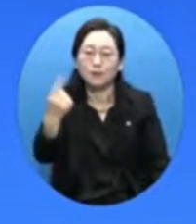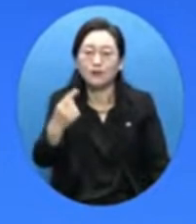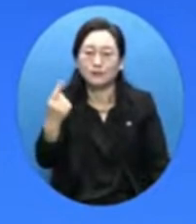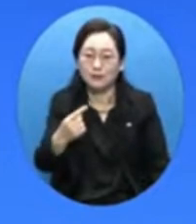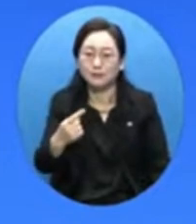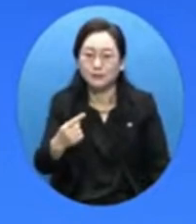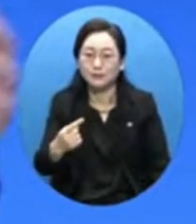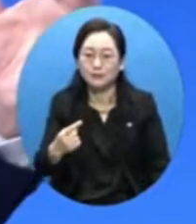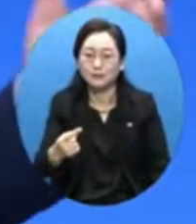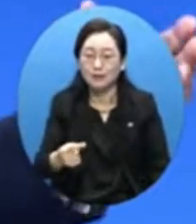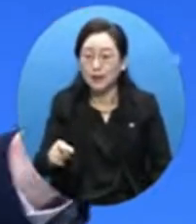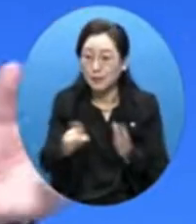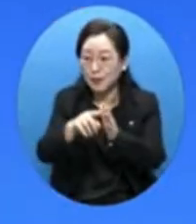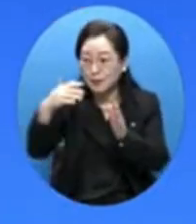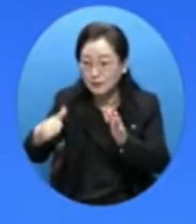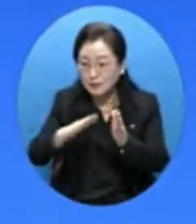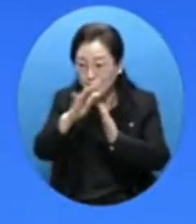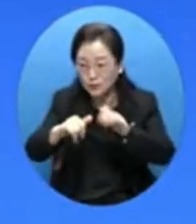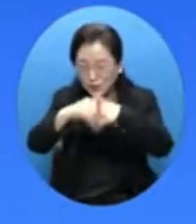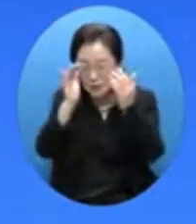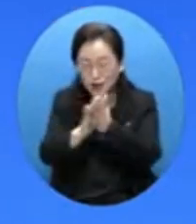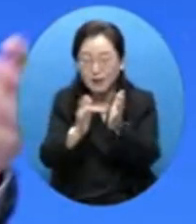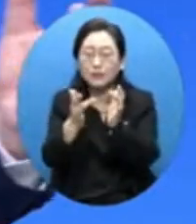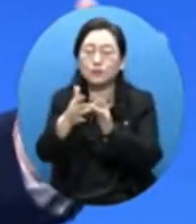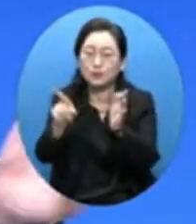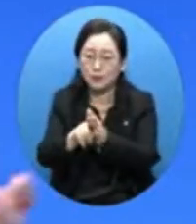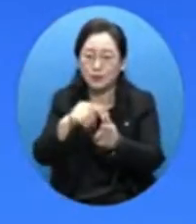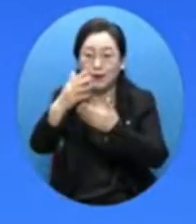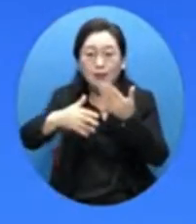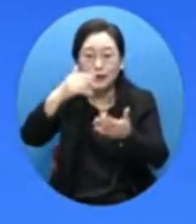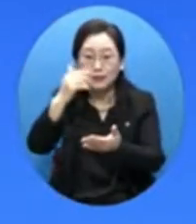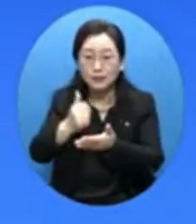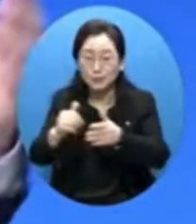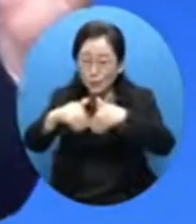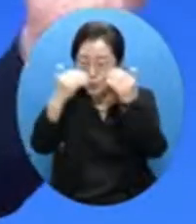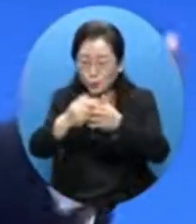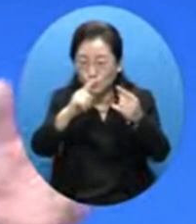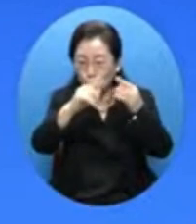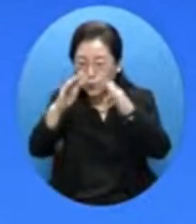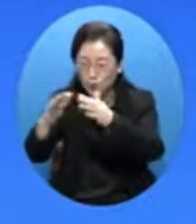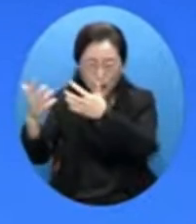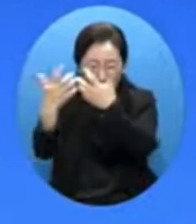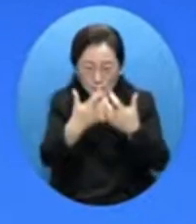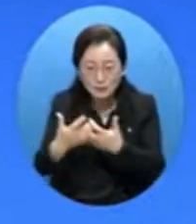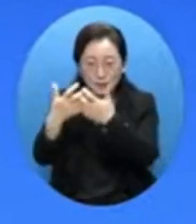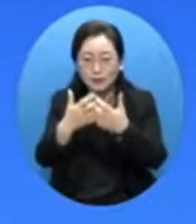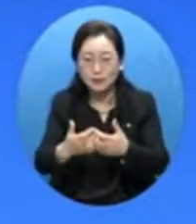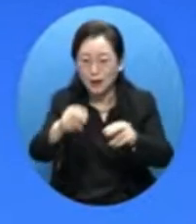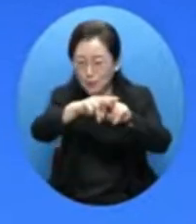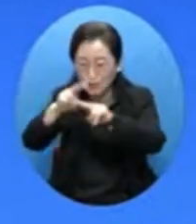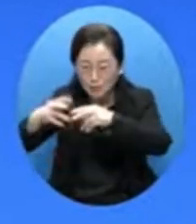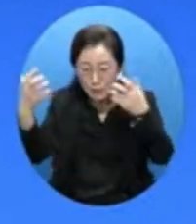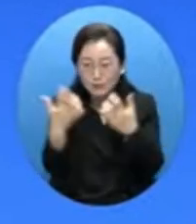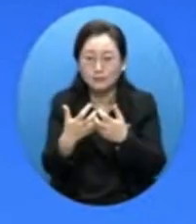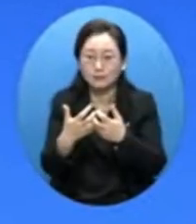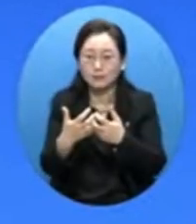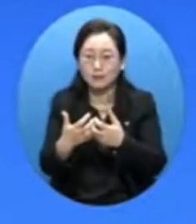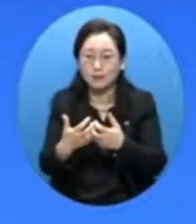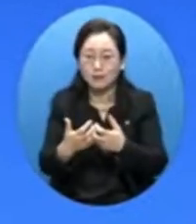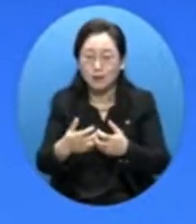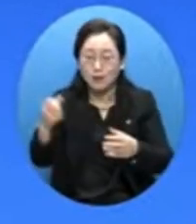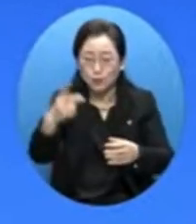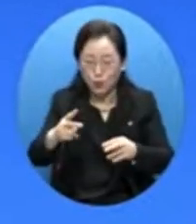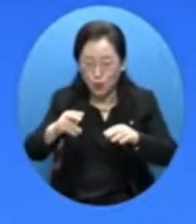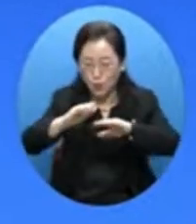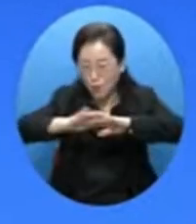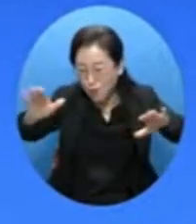것입니다. 믿지 않았던 가족들이 다 예수를 믿게 되고 하나님께서 모든 교회마다 가득가득 채워주셔서 앉을 자리가 없게 만들어지고 보조석을 놓고 돗대를